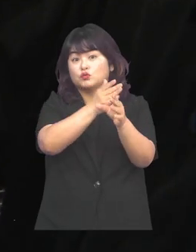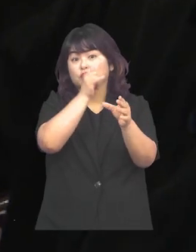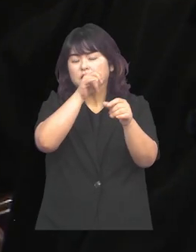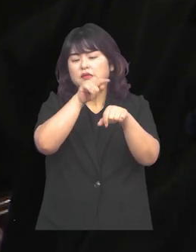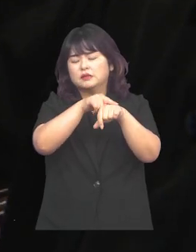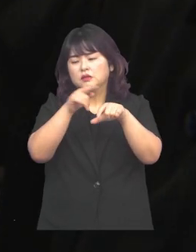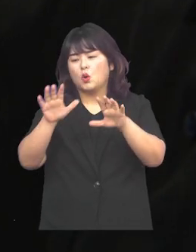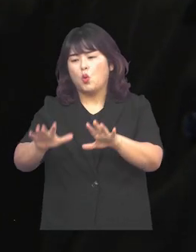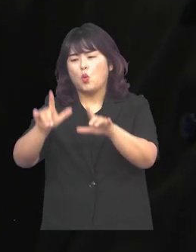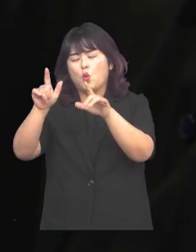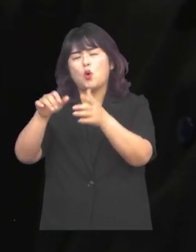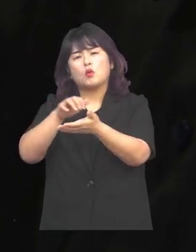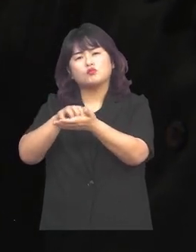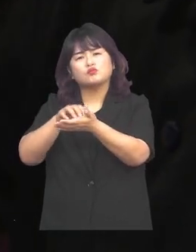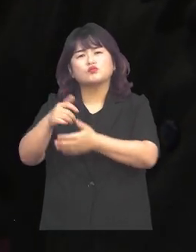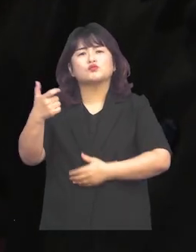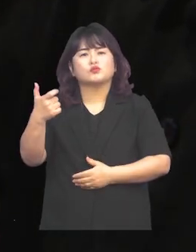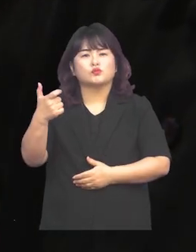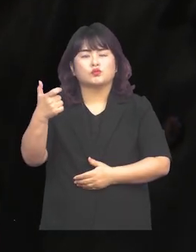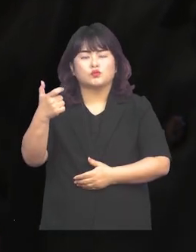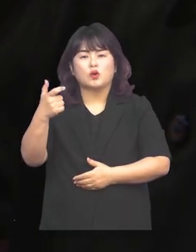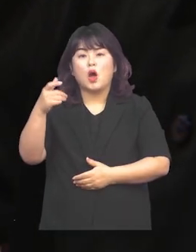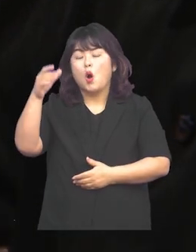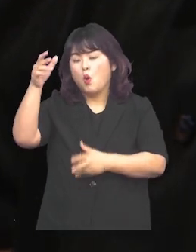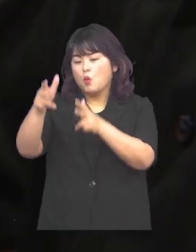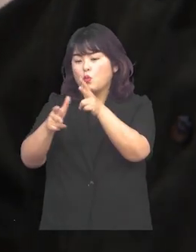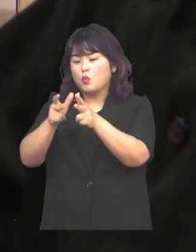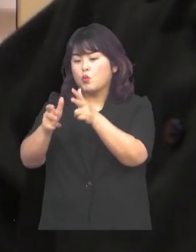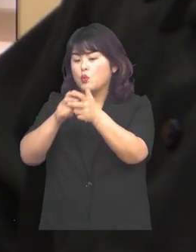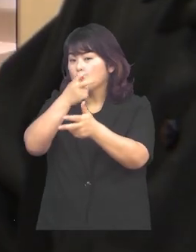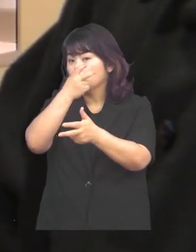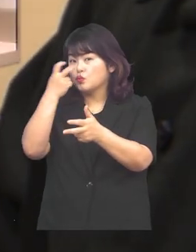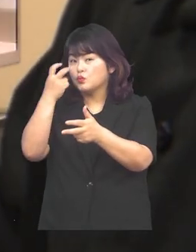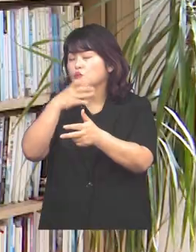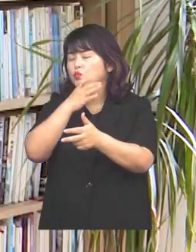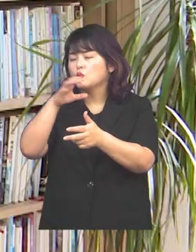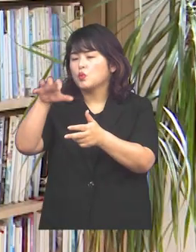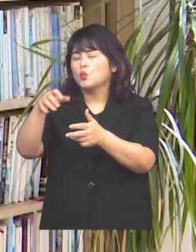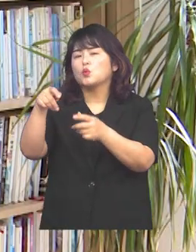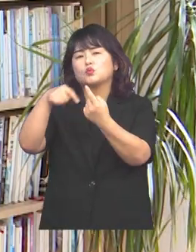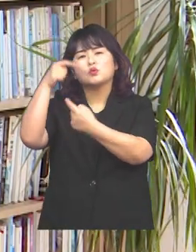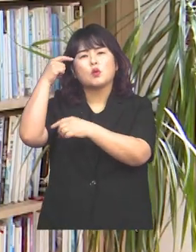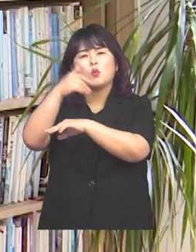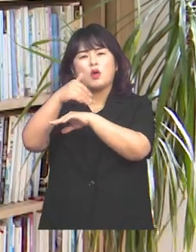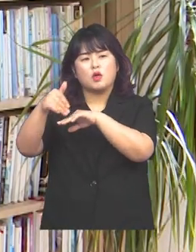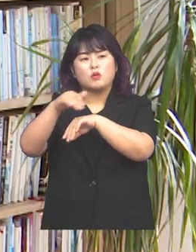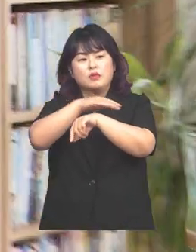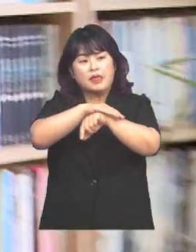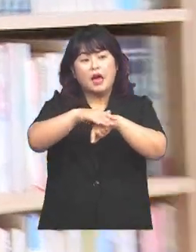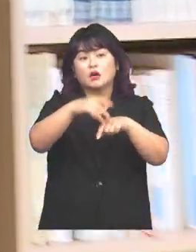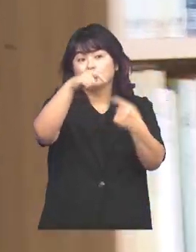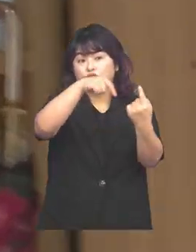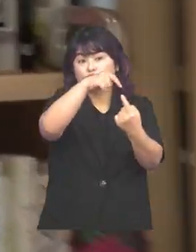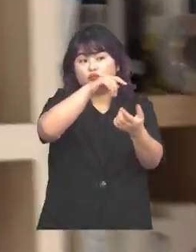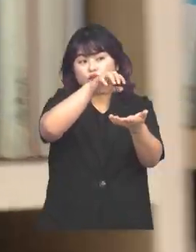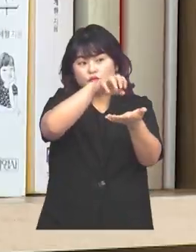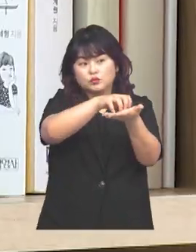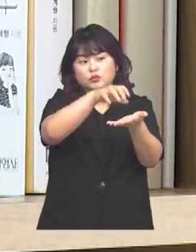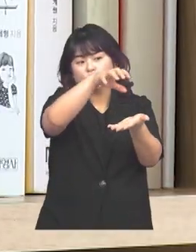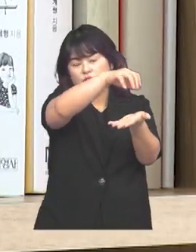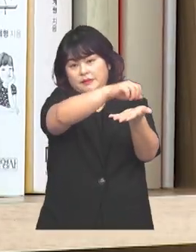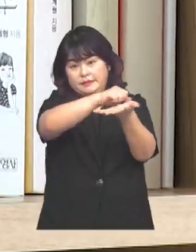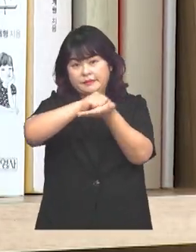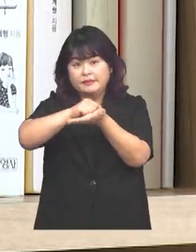평가받고 있다며 올해 시가 60곳의 스마트 경로당 운영 사업을 할 계획인데 모범적인 운영을 참고하기 위해